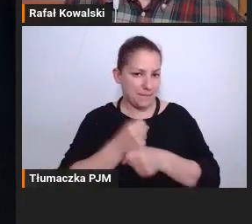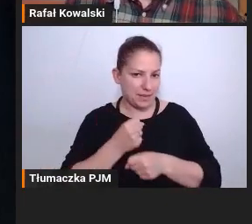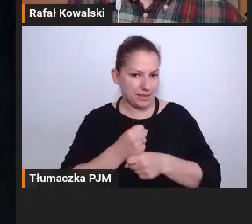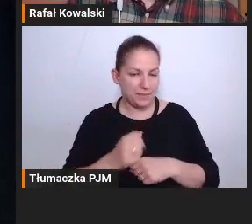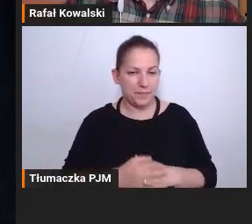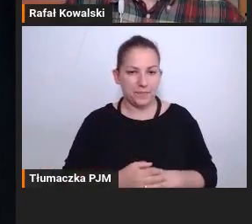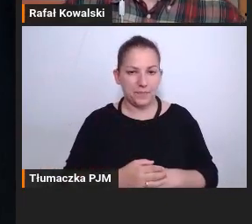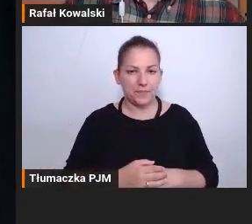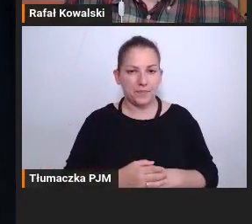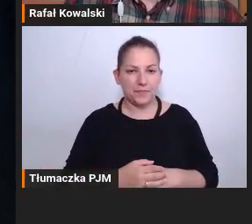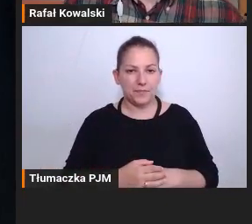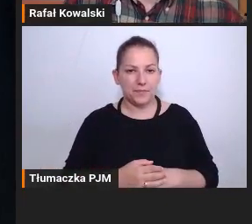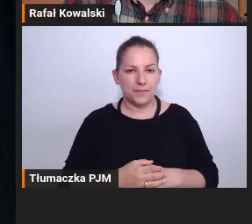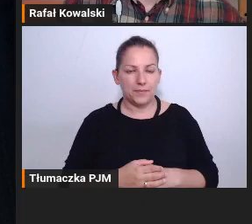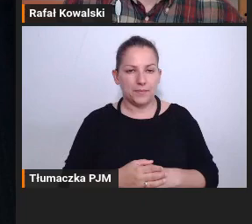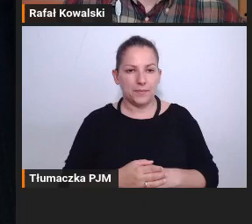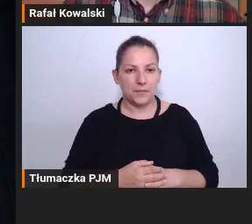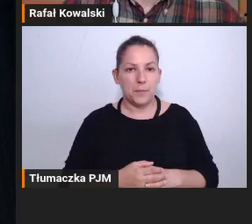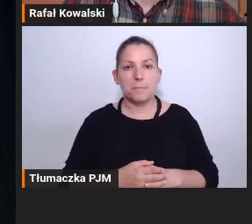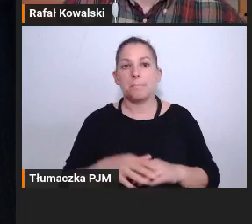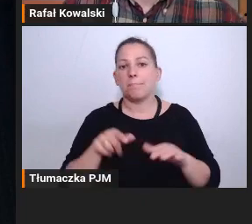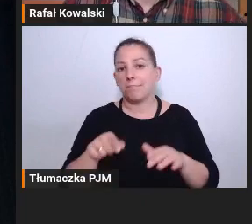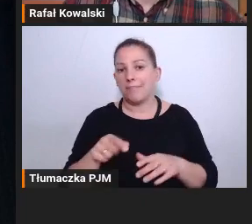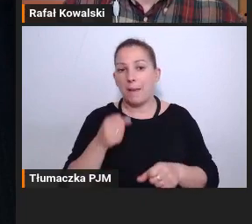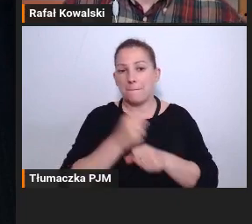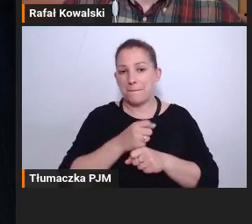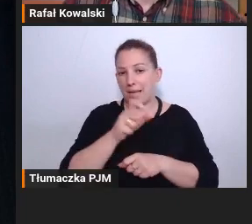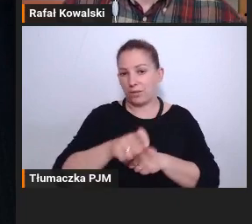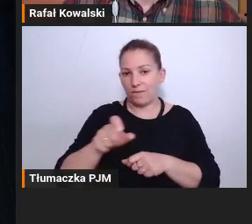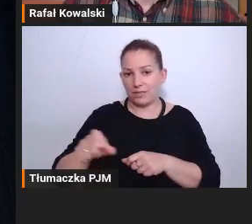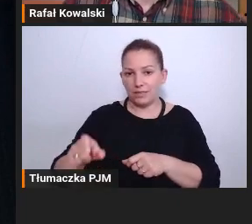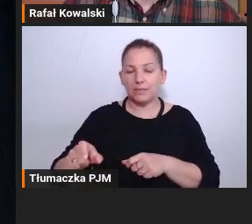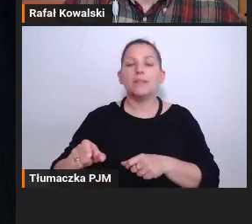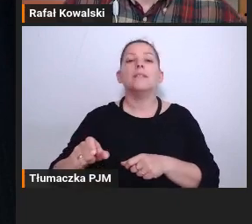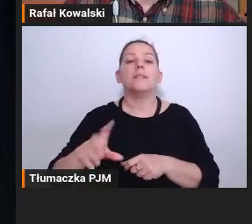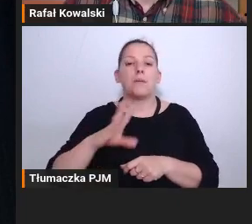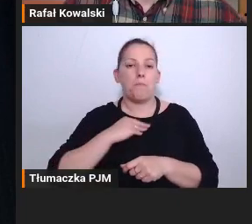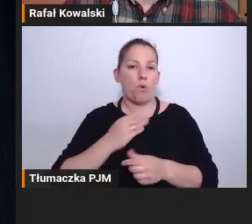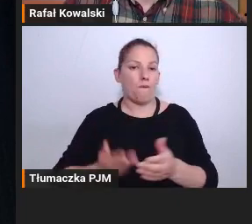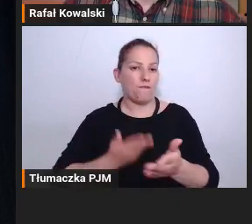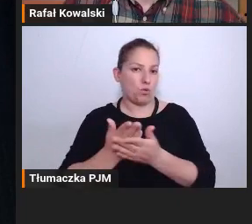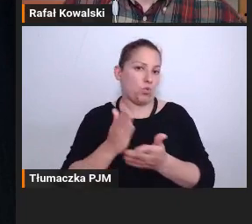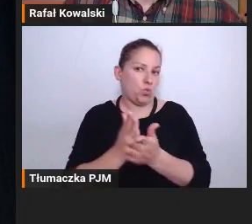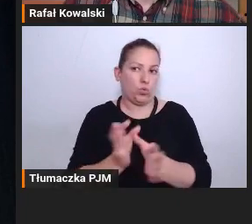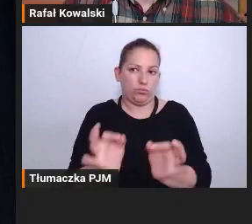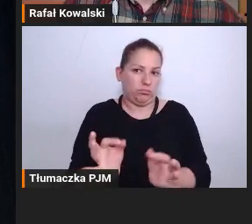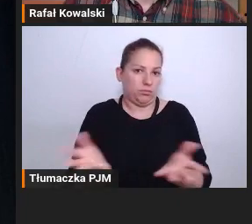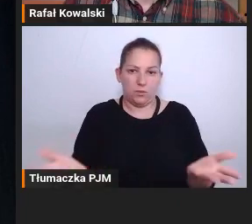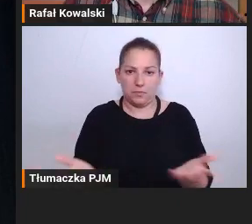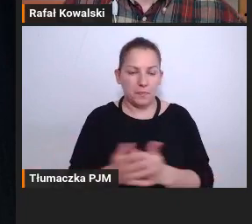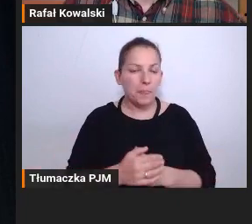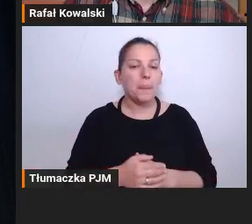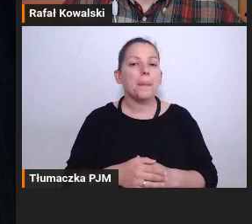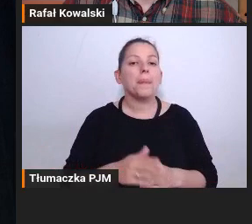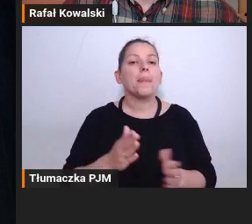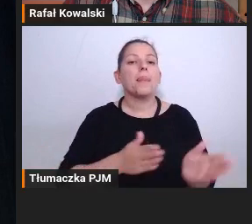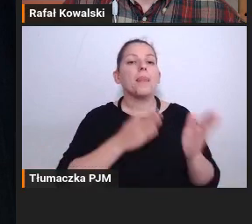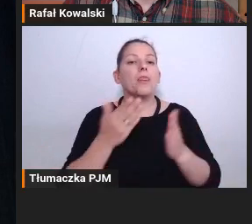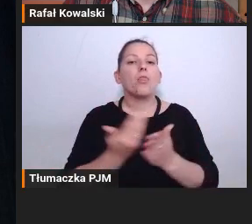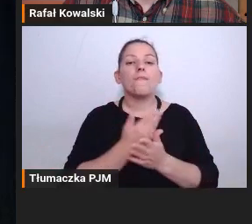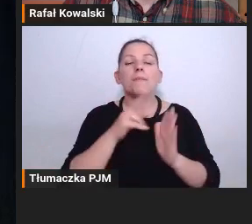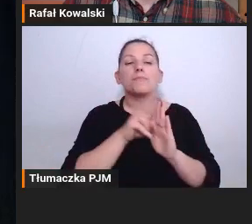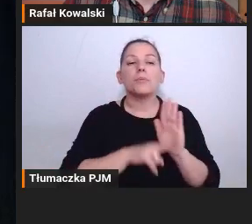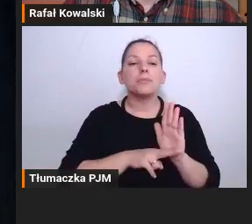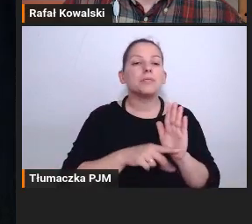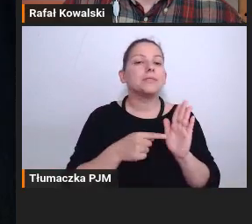pracy. Czyli tutaj pracownicy mogą takie wnioski już składać. Dalej weszły nam w życie